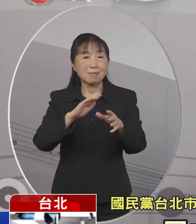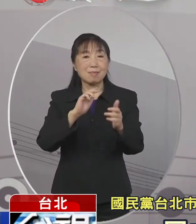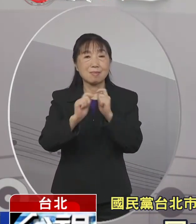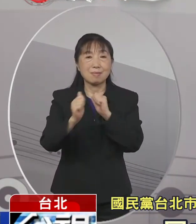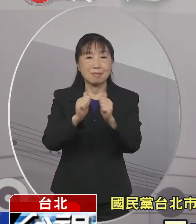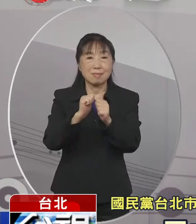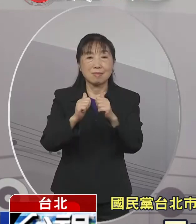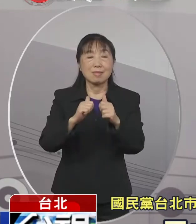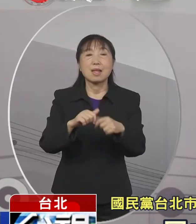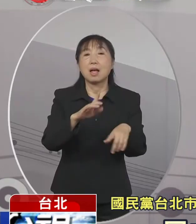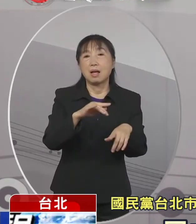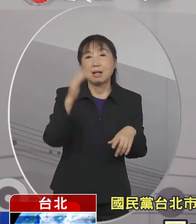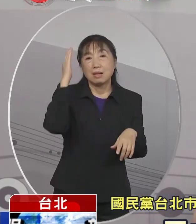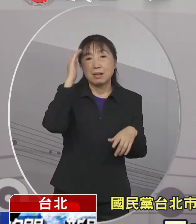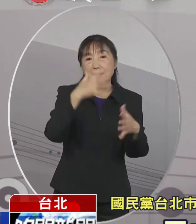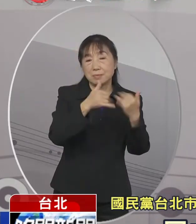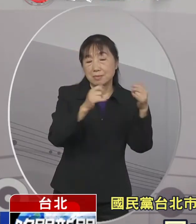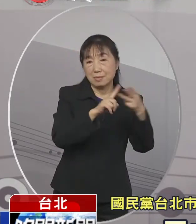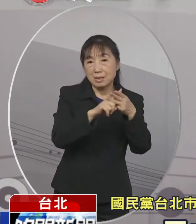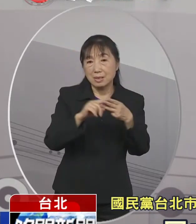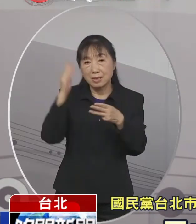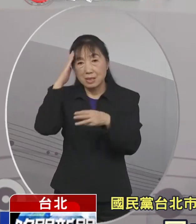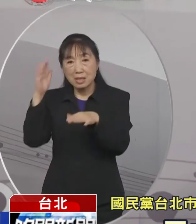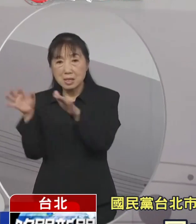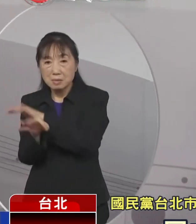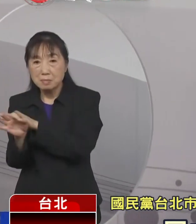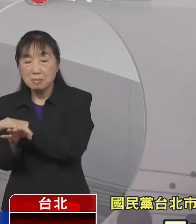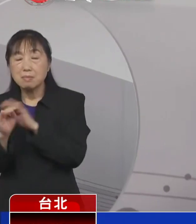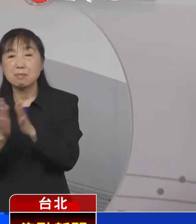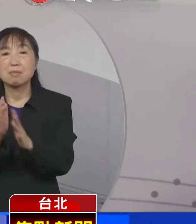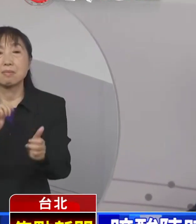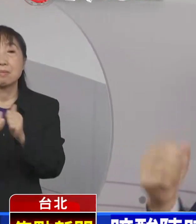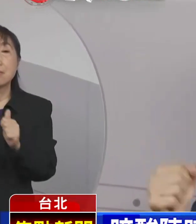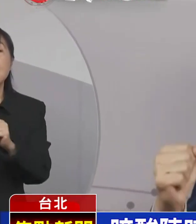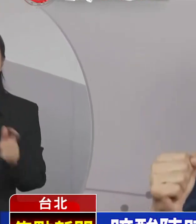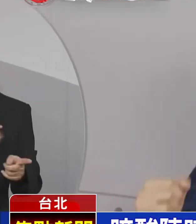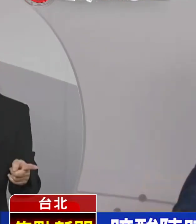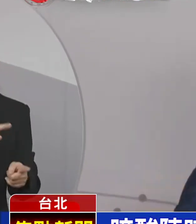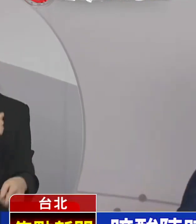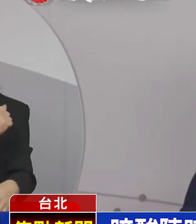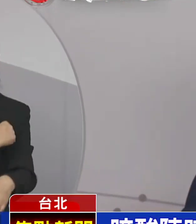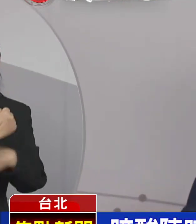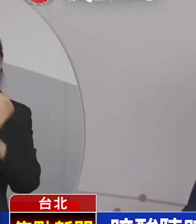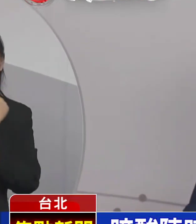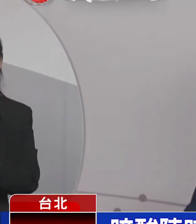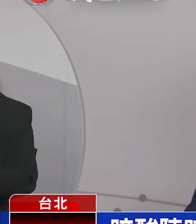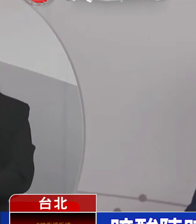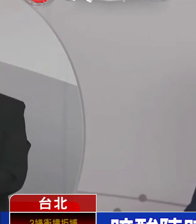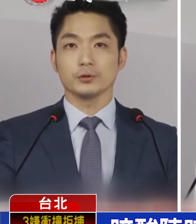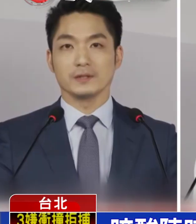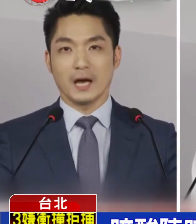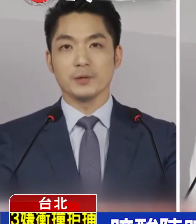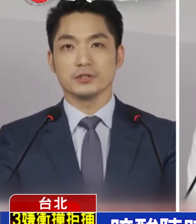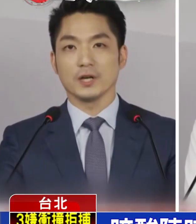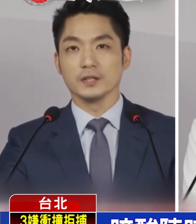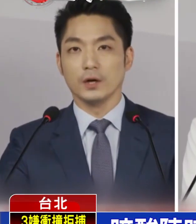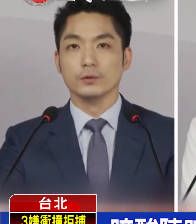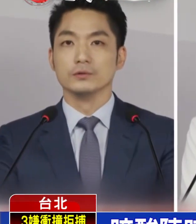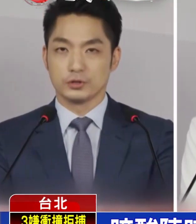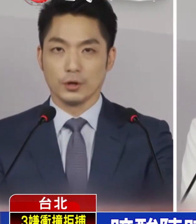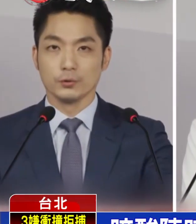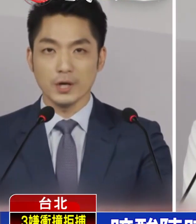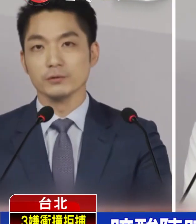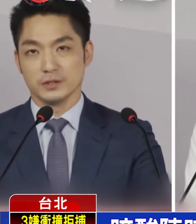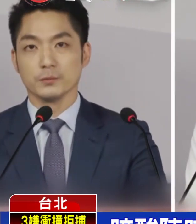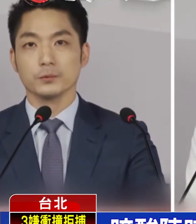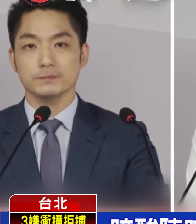抗黑箱，善良对抗侧翼。 这回三十分钟讲好讲满，蒋万安同样酸度满点，撒卡都没碰头，依